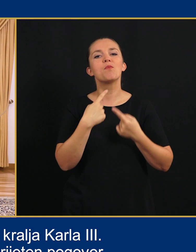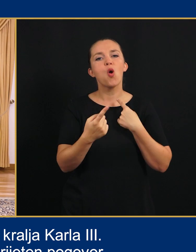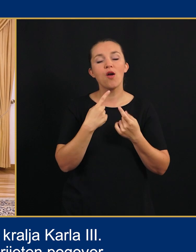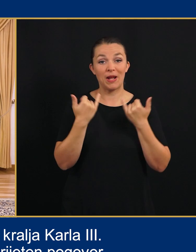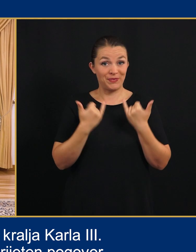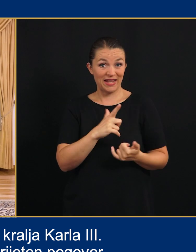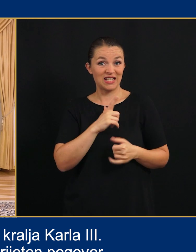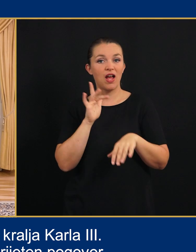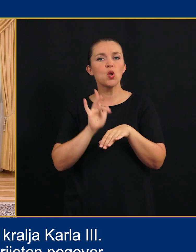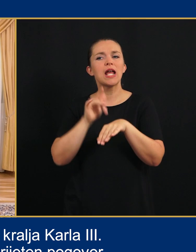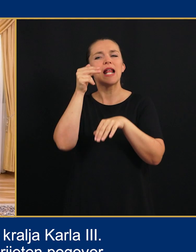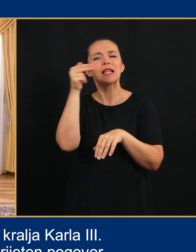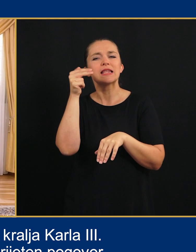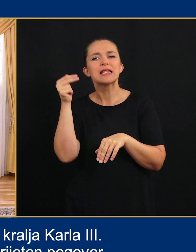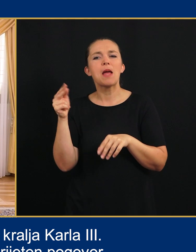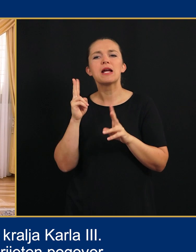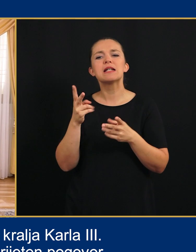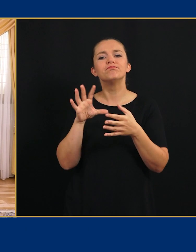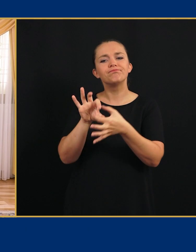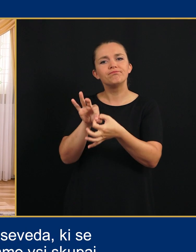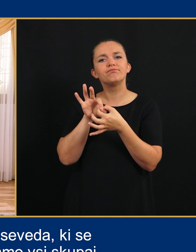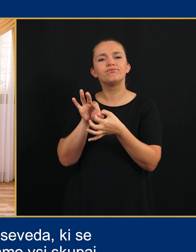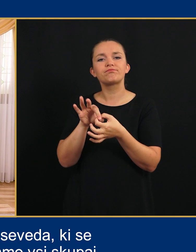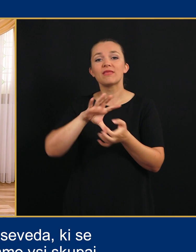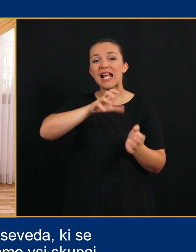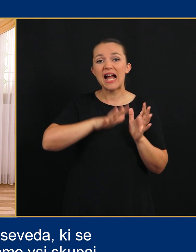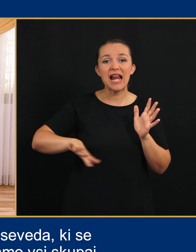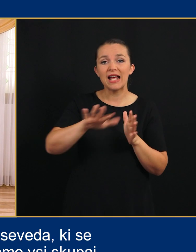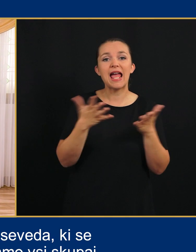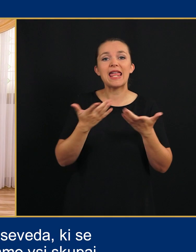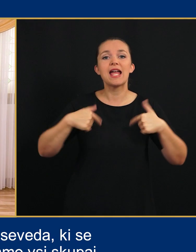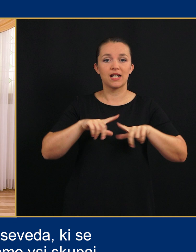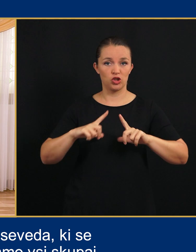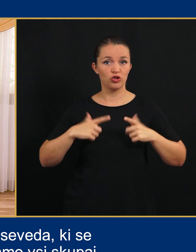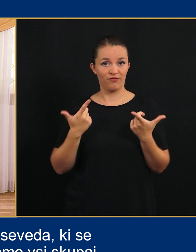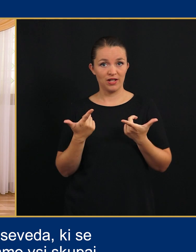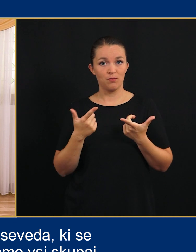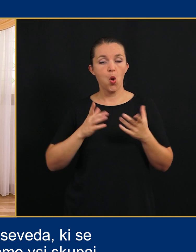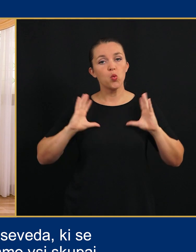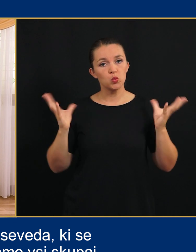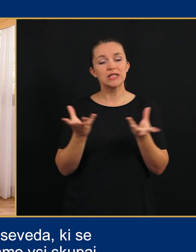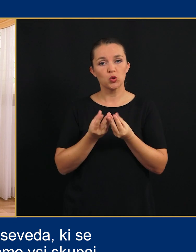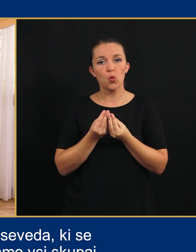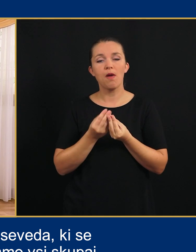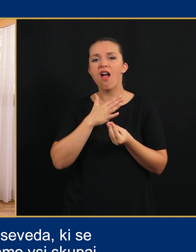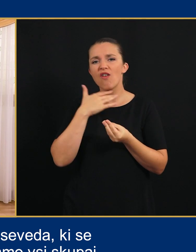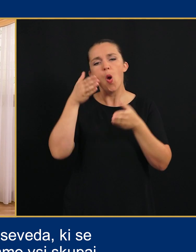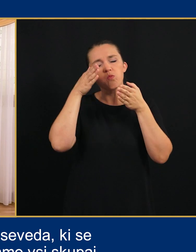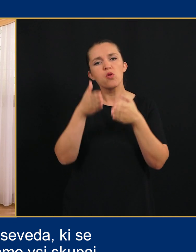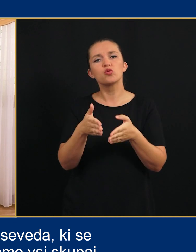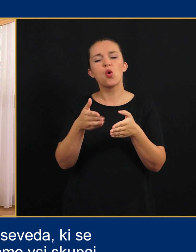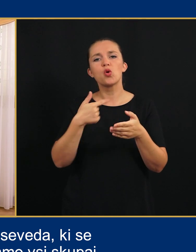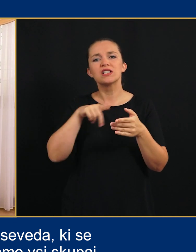V Londonu, kjer sva imela res prijeten pogovor. Danes sva se dotaknila tem, seveda, ki se dotikajo regije, v